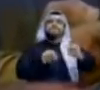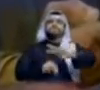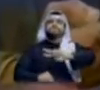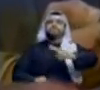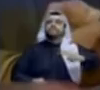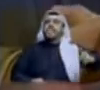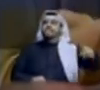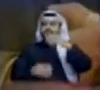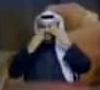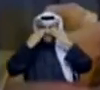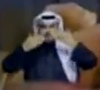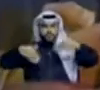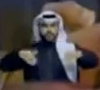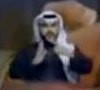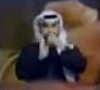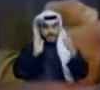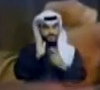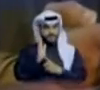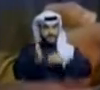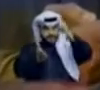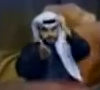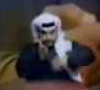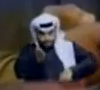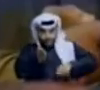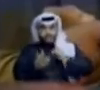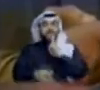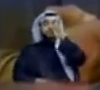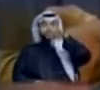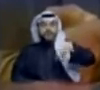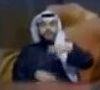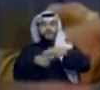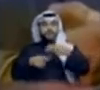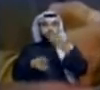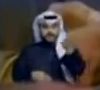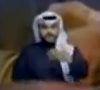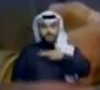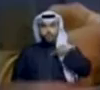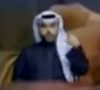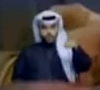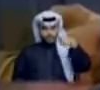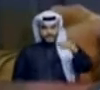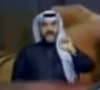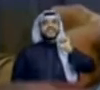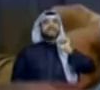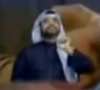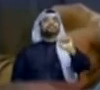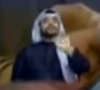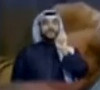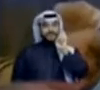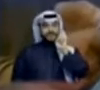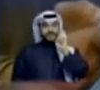في كل المواد التي جاءت في القانون وحسب الاتفاقيات الدولية اللي وقعت عليها دولة الكويت. وزارة الشؤون